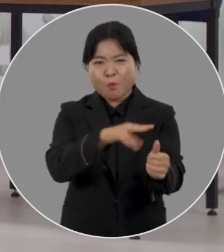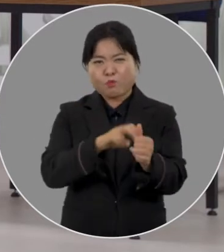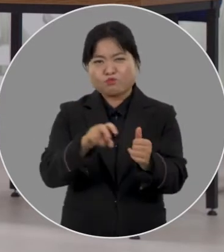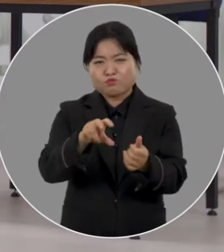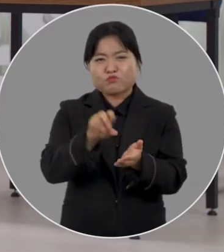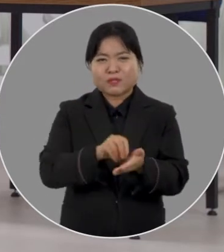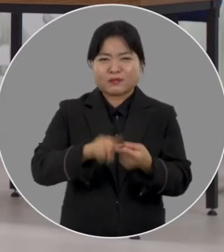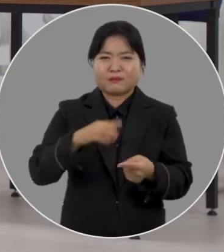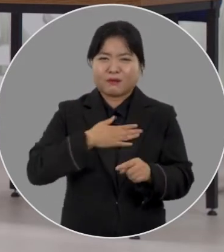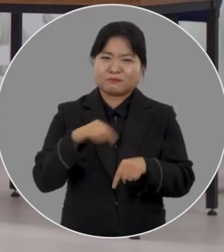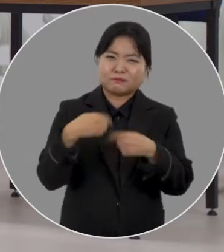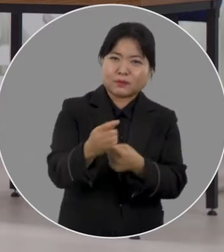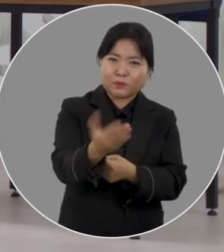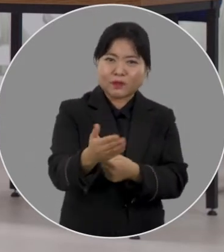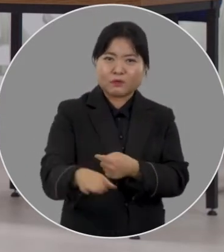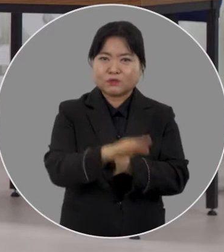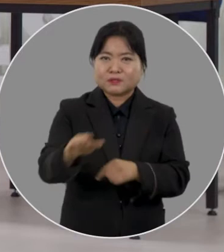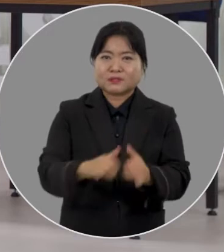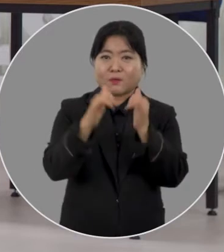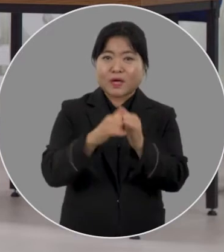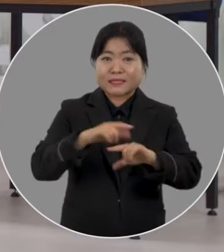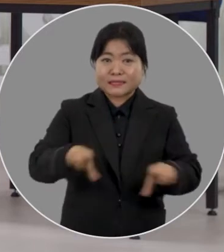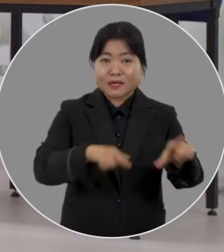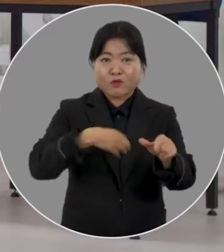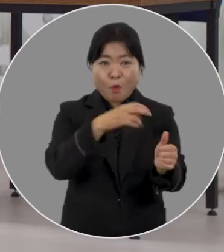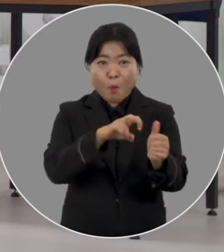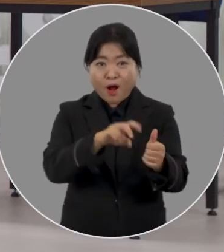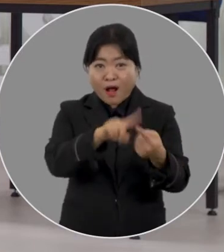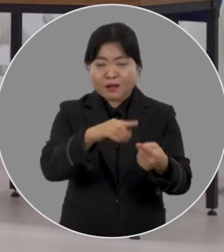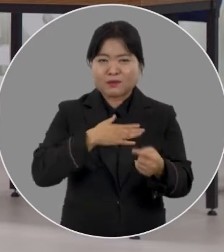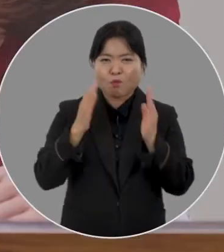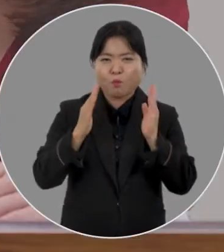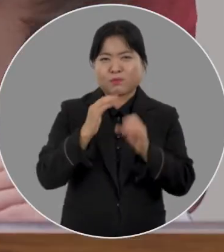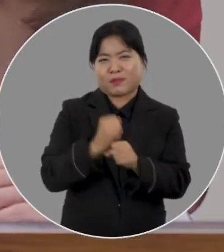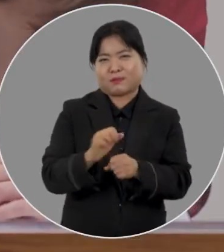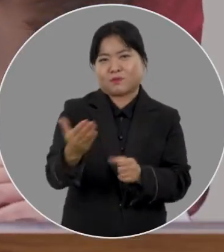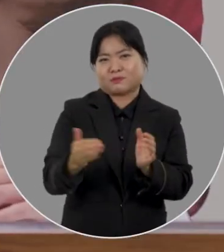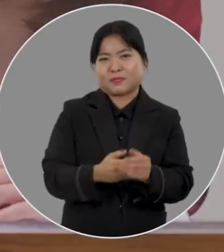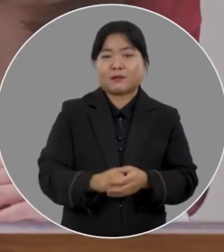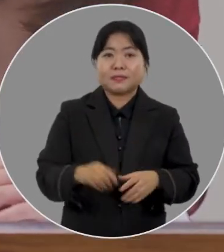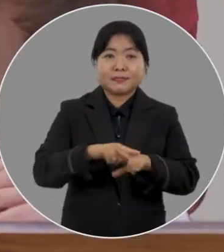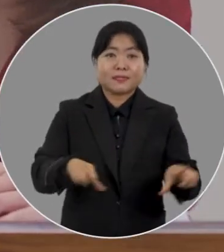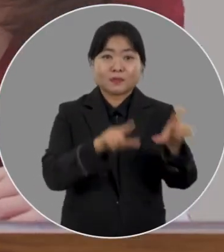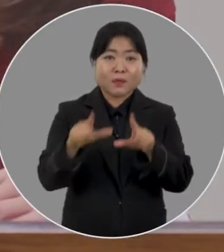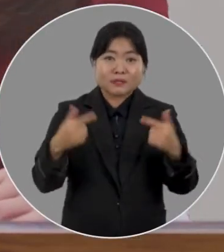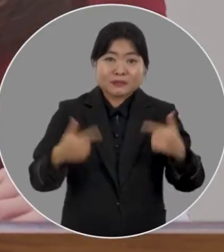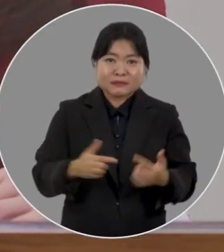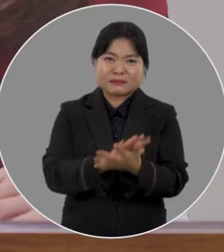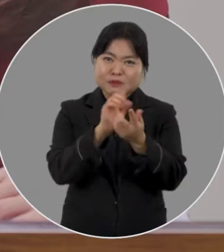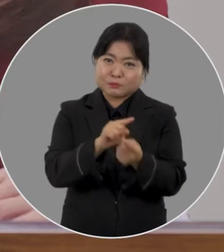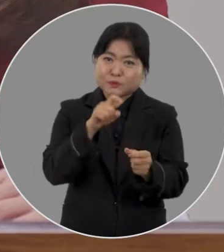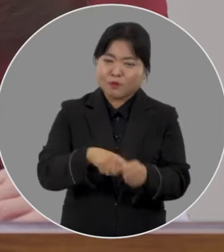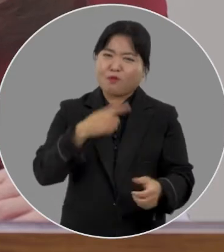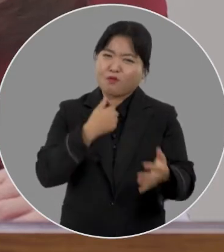없었던 우리 사회 일상의 혐오가 저를 공부할 수밖에 없게 만들었던 것 같습니다. 일상생활 속에서 늘 직접적으로